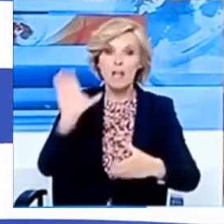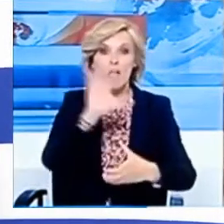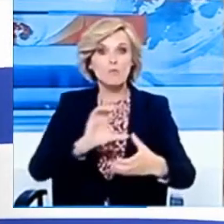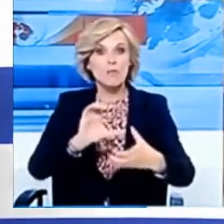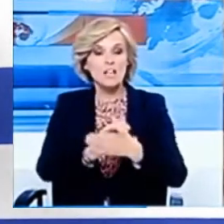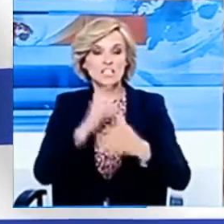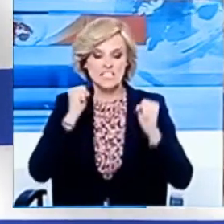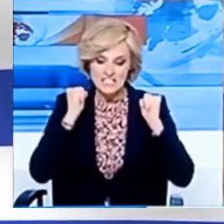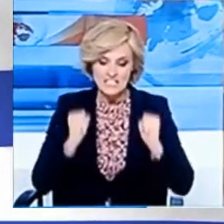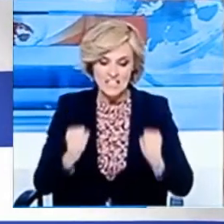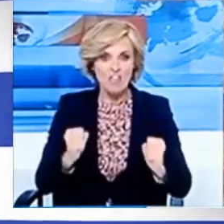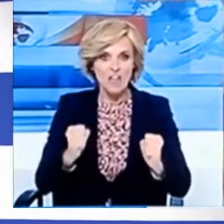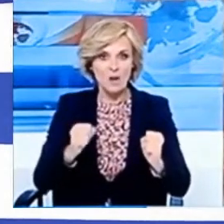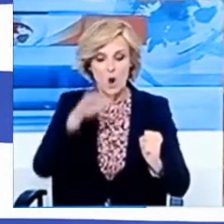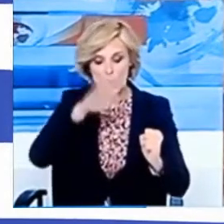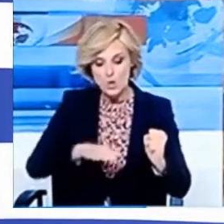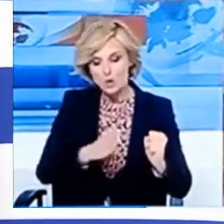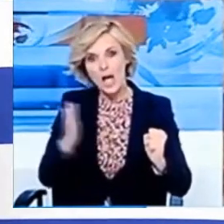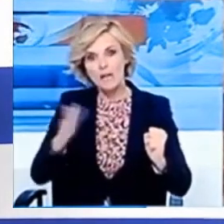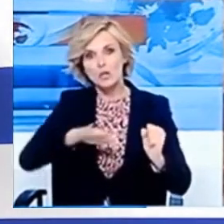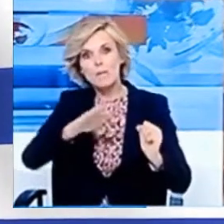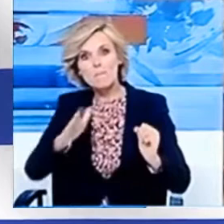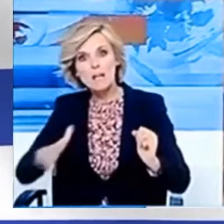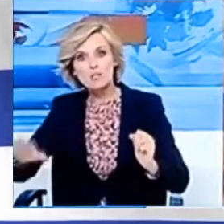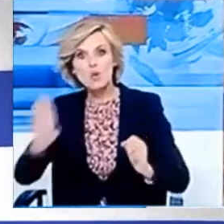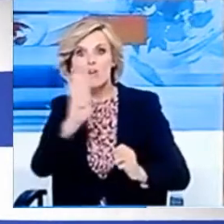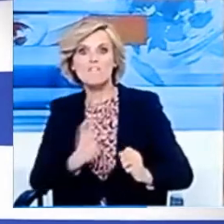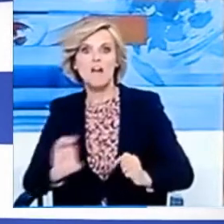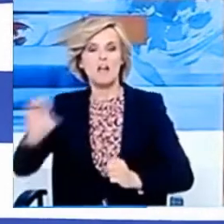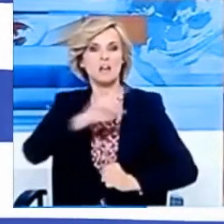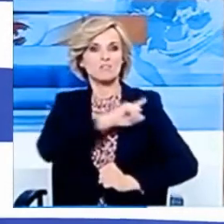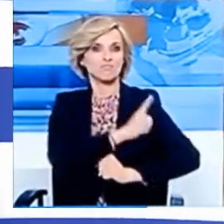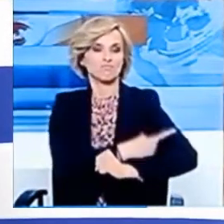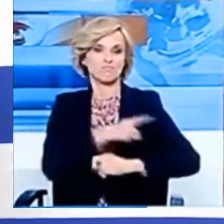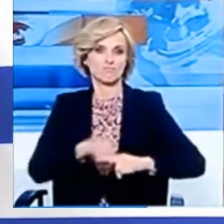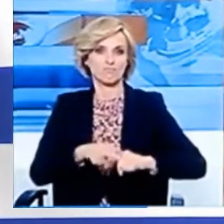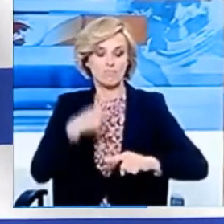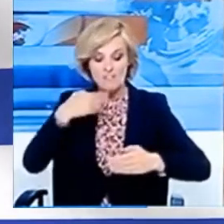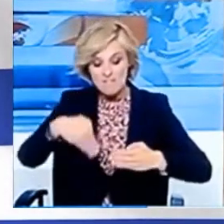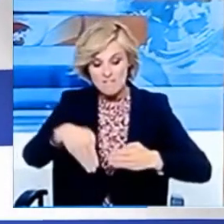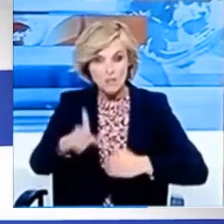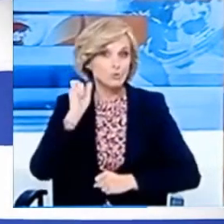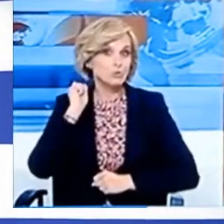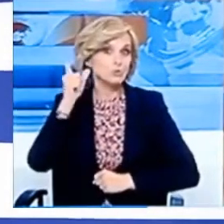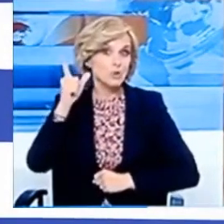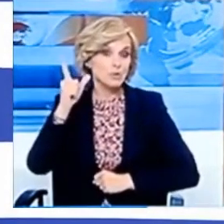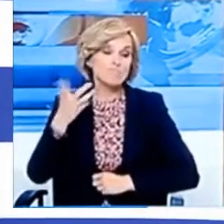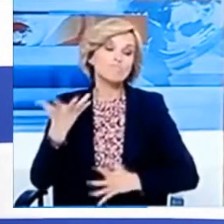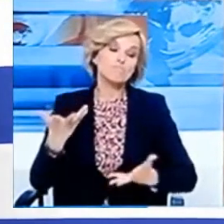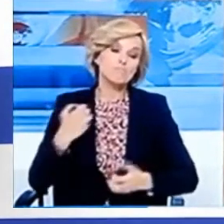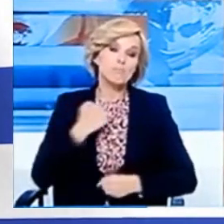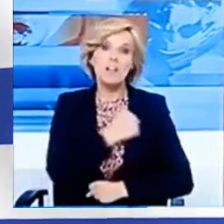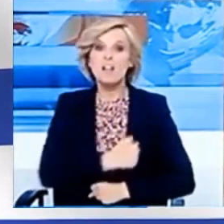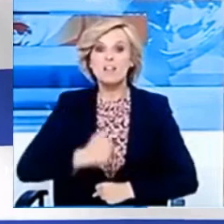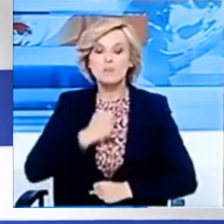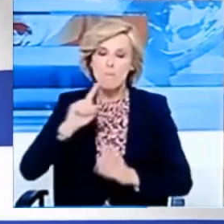σταθερότητας στην Νοτιοανατολική Μεσόγειο και τα Βαλκάνια. Η φετινή επέτειος βρίσκει τη χώρα μας αντιμέτωπη